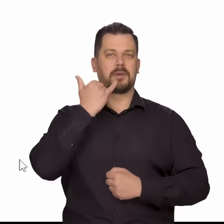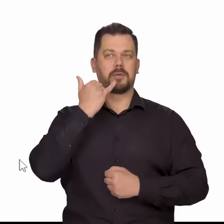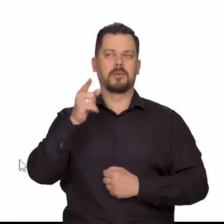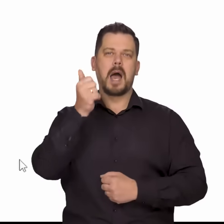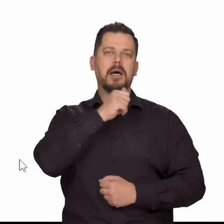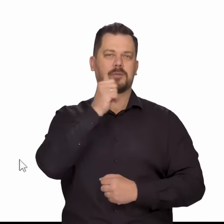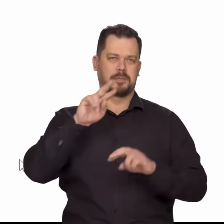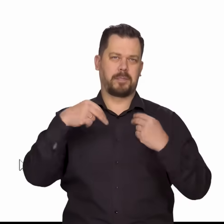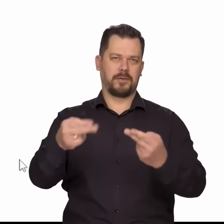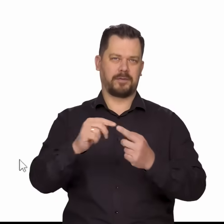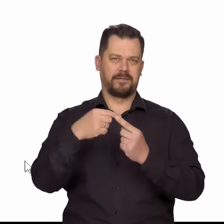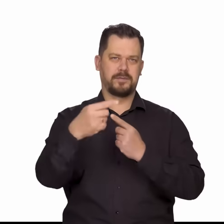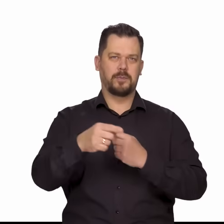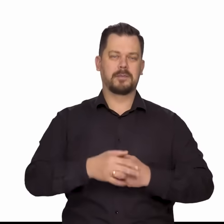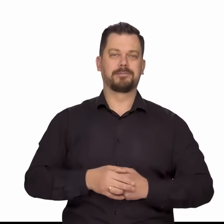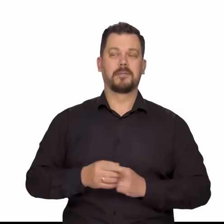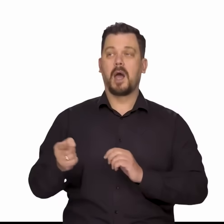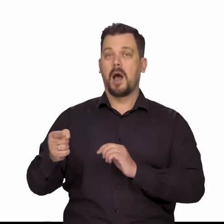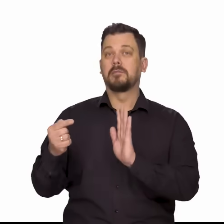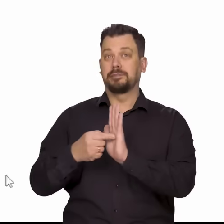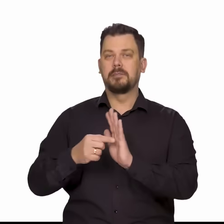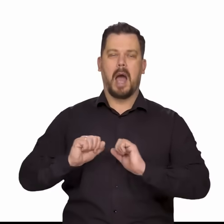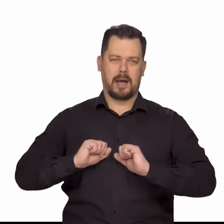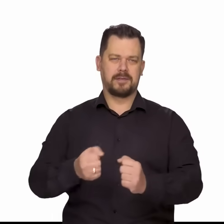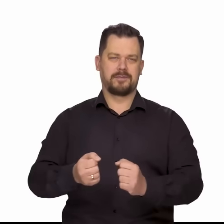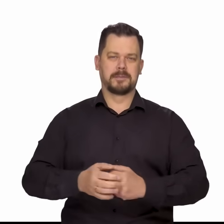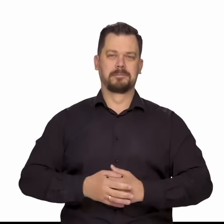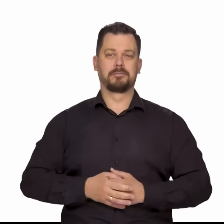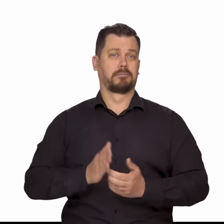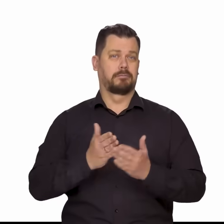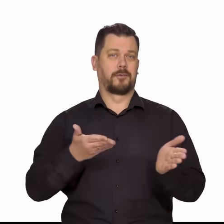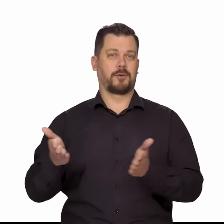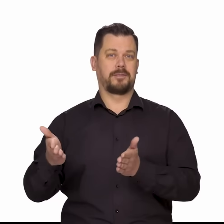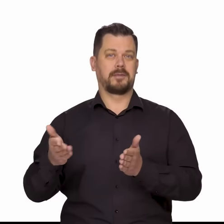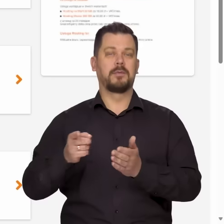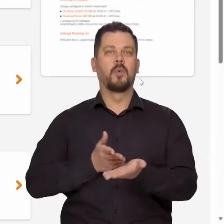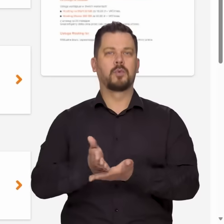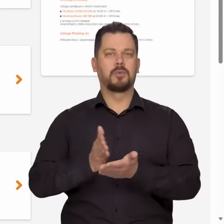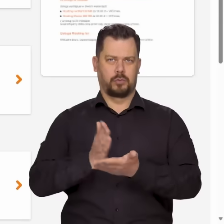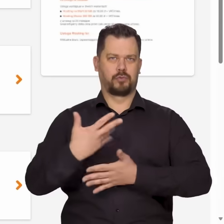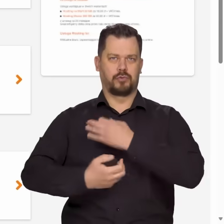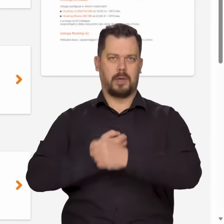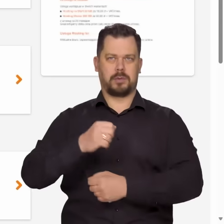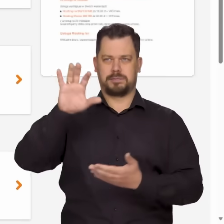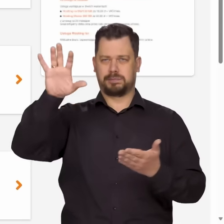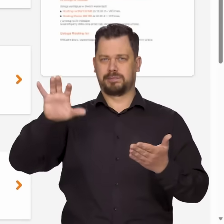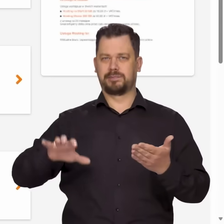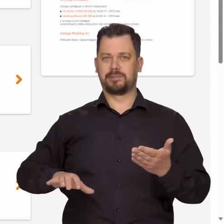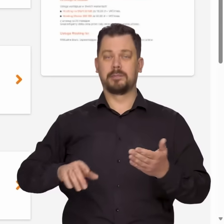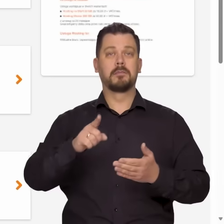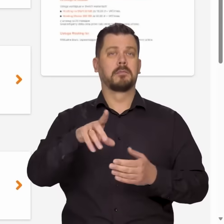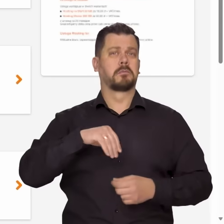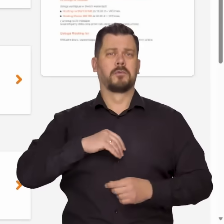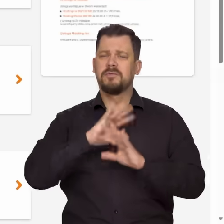Wpisz też numer telefonu do odzyskiwania hasła. Na koniec kliknij Aktywuj. Gotowe. Usługa jest